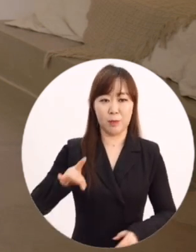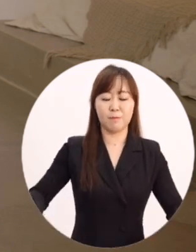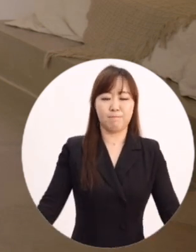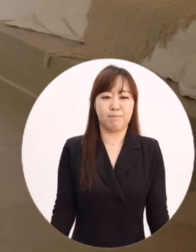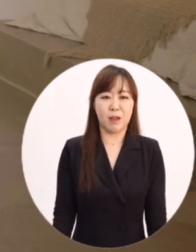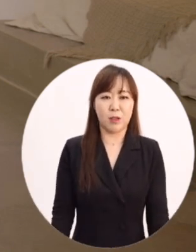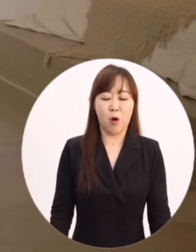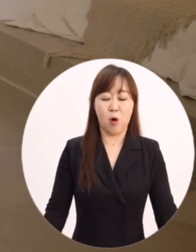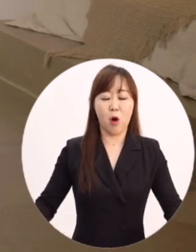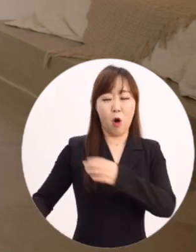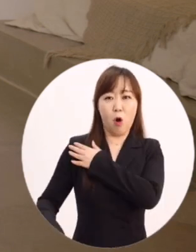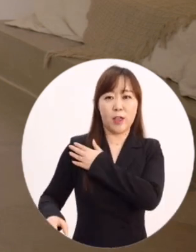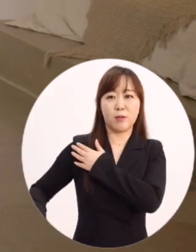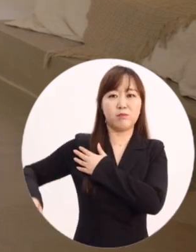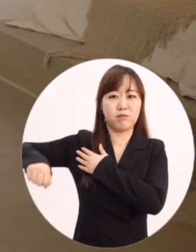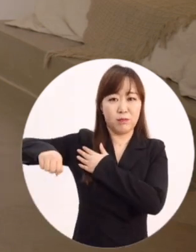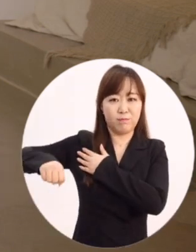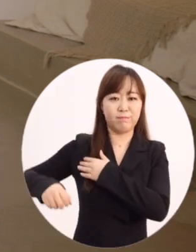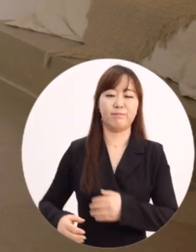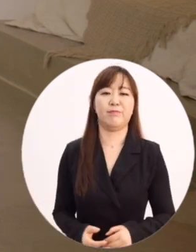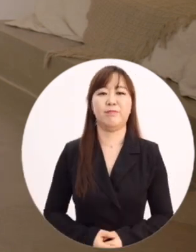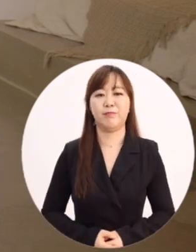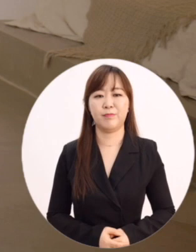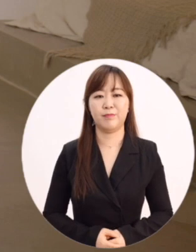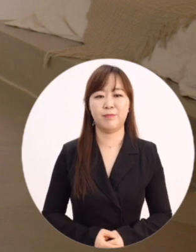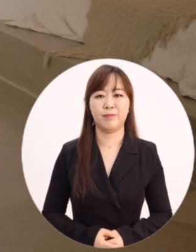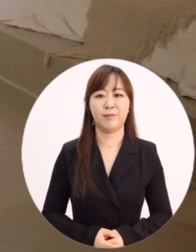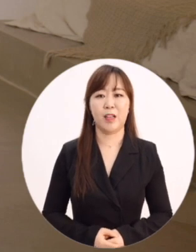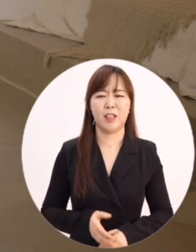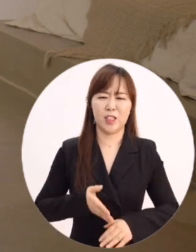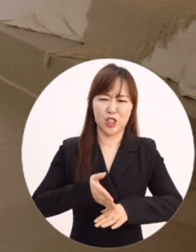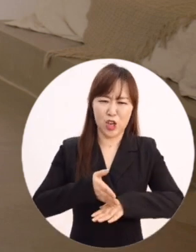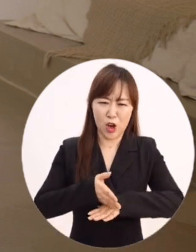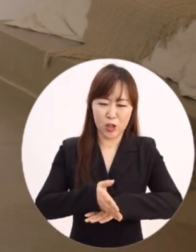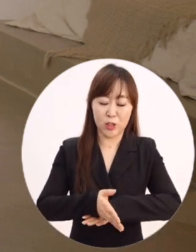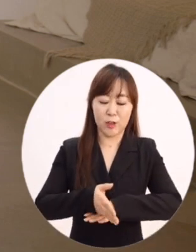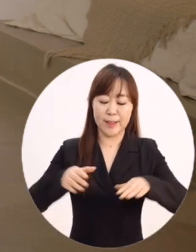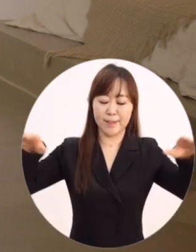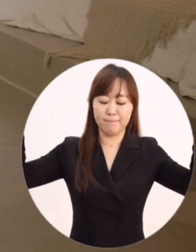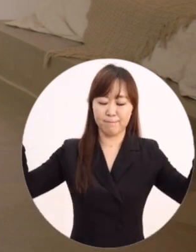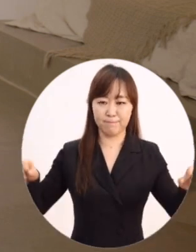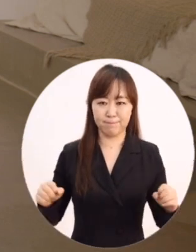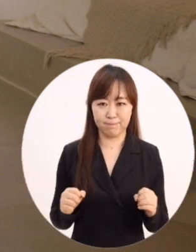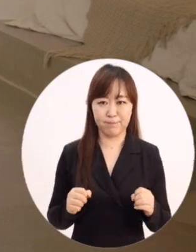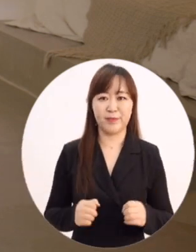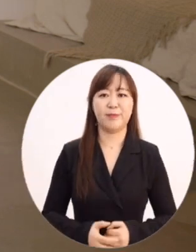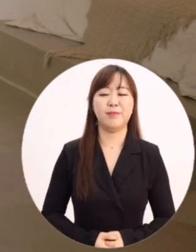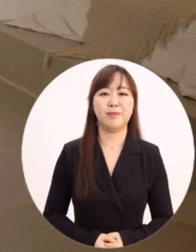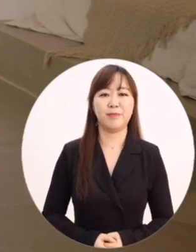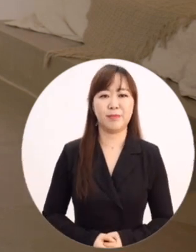어깨 높이까지 옆으로 들어 올립니다. 천천히 내립니다.